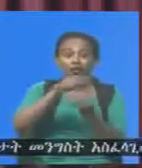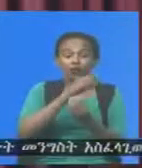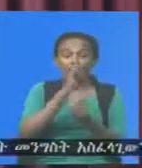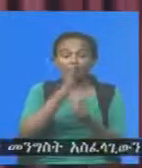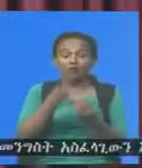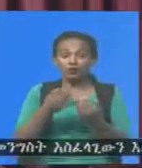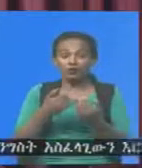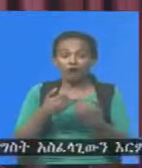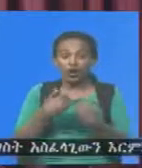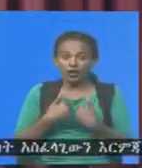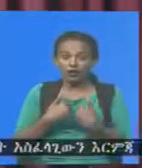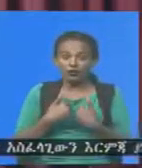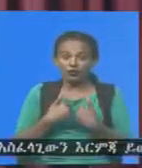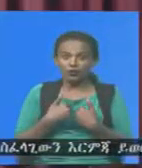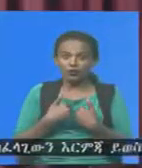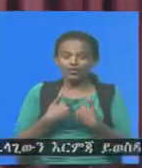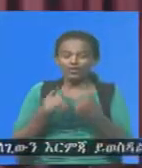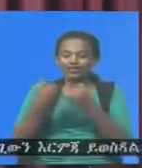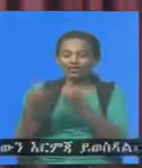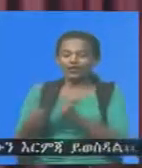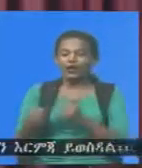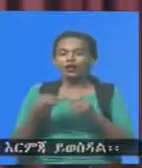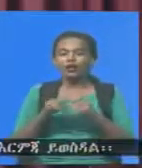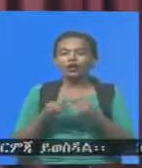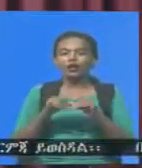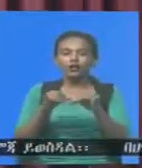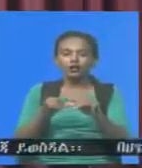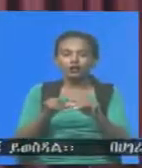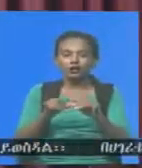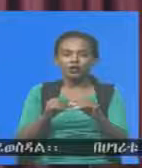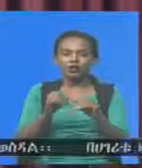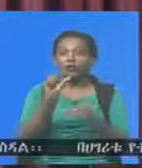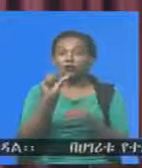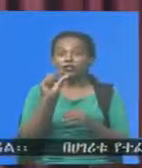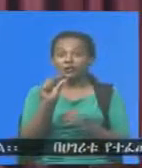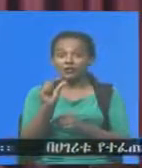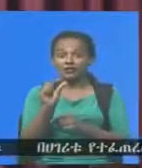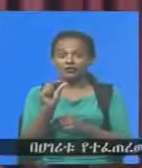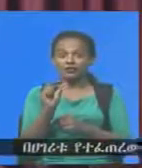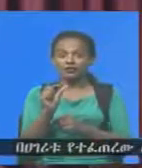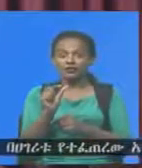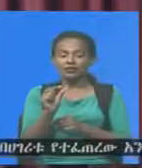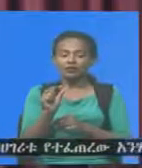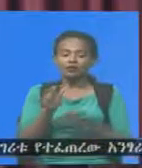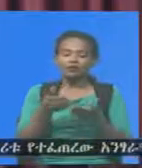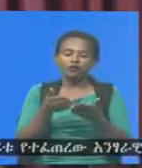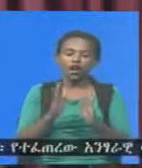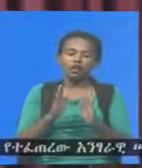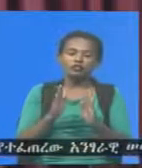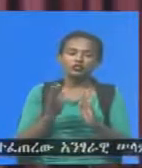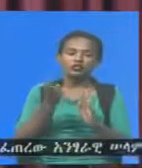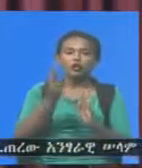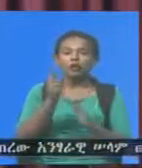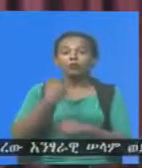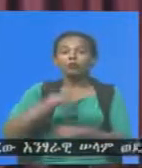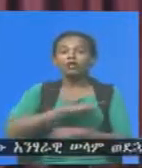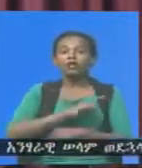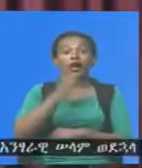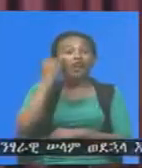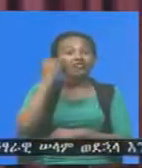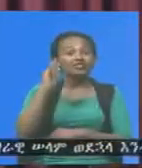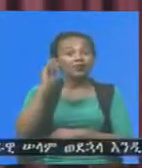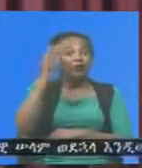ኢንተግሬሽን እየተጠናከረ ከሄደ ቢያንስ ፍቃድ ወይም የኛን ሐሳብ